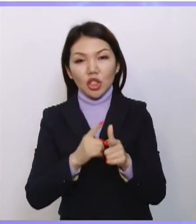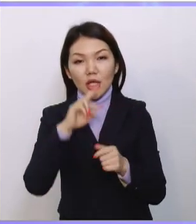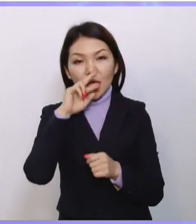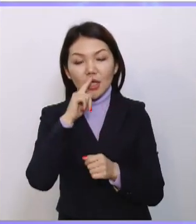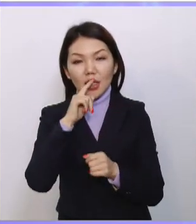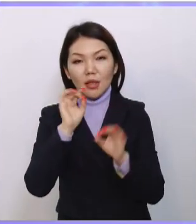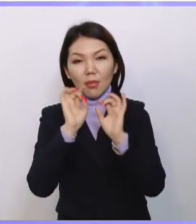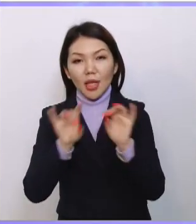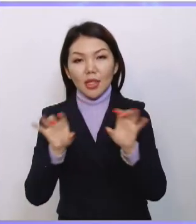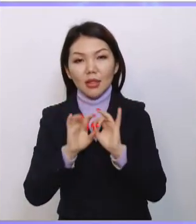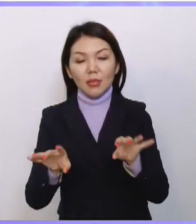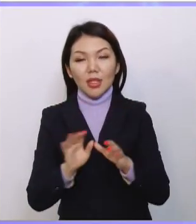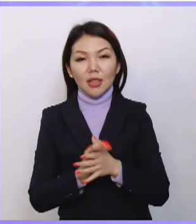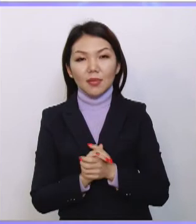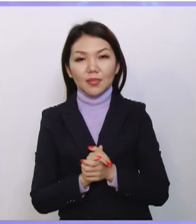бергиле.